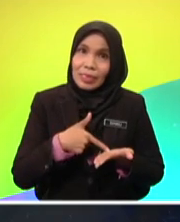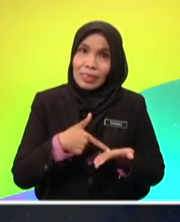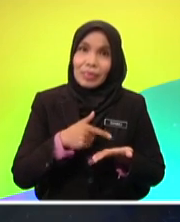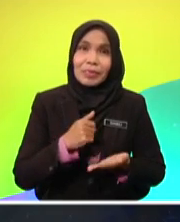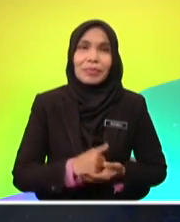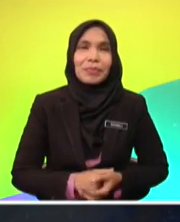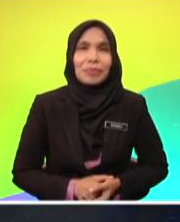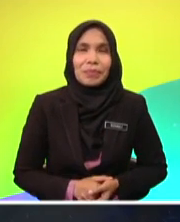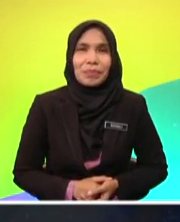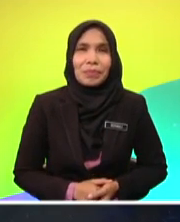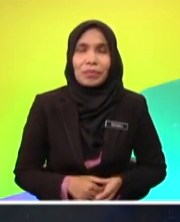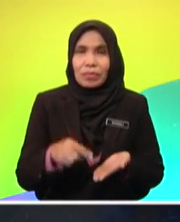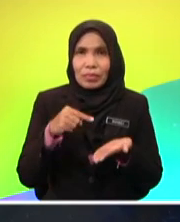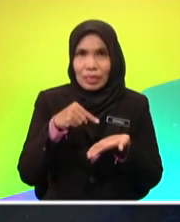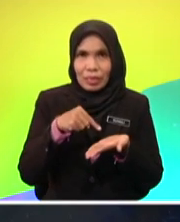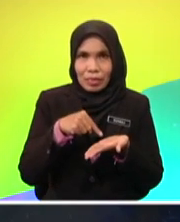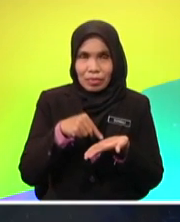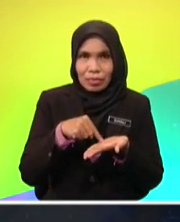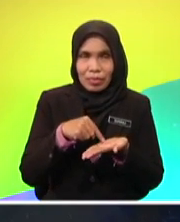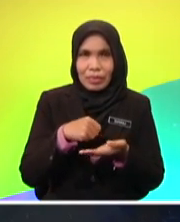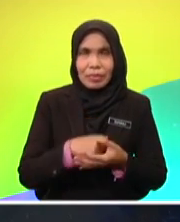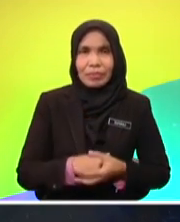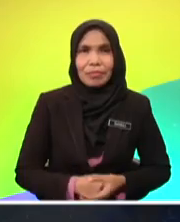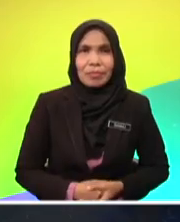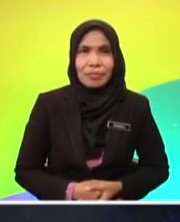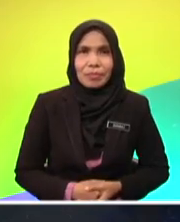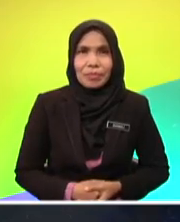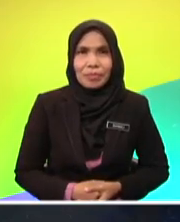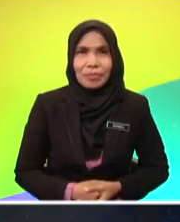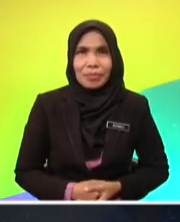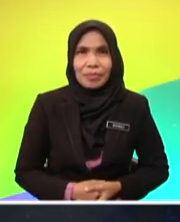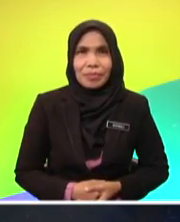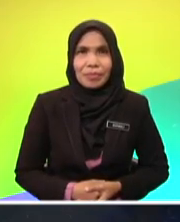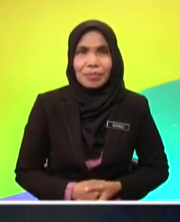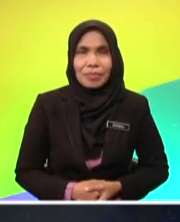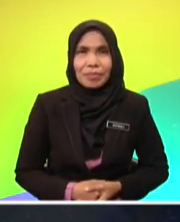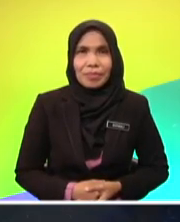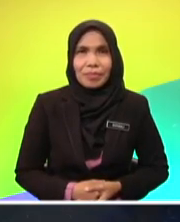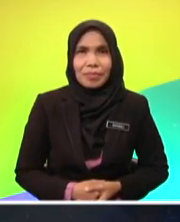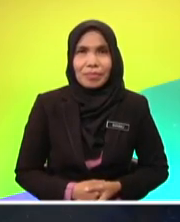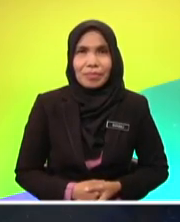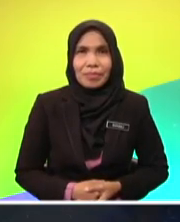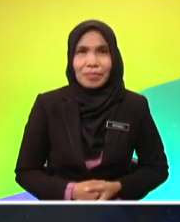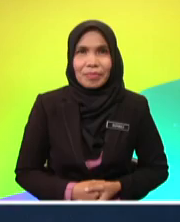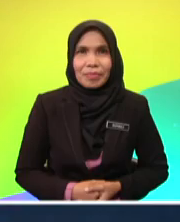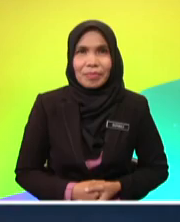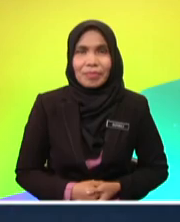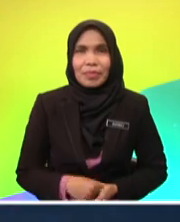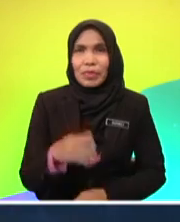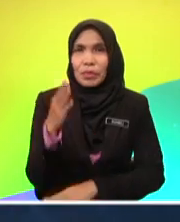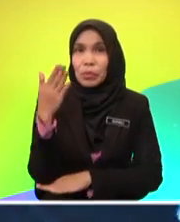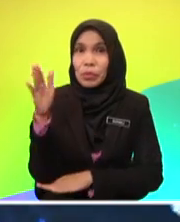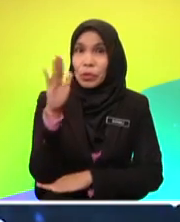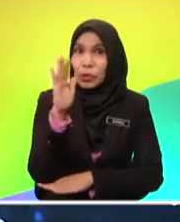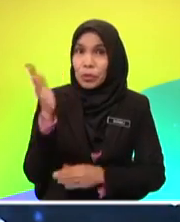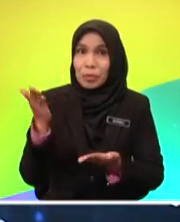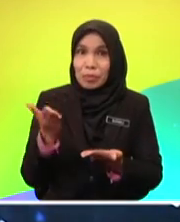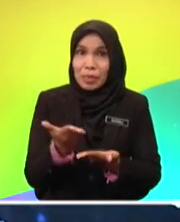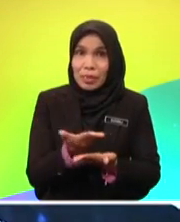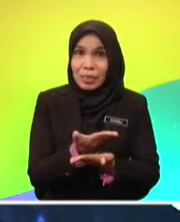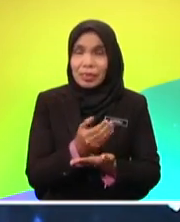Ah, ini buahnya adalah kegemaran saya. Buah namanya apa pokok mangga. Okey, kat